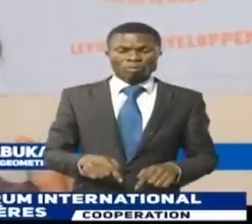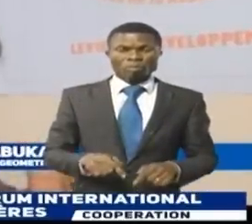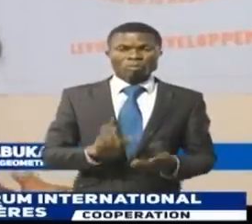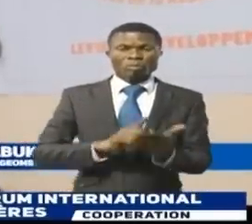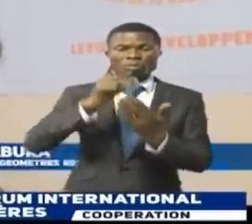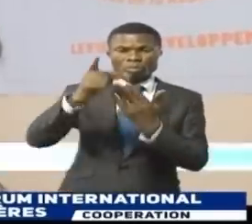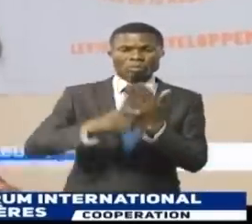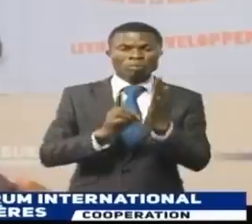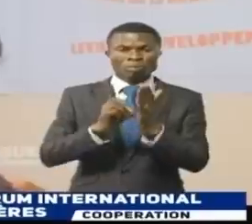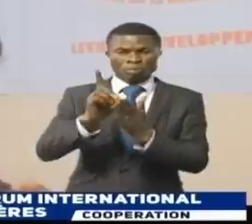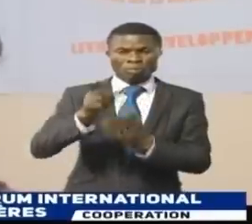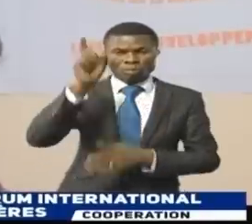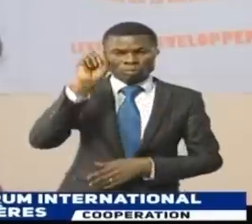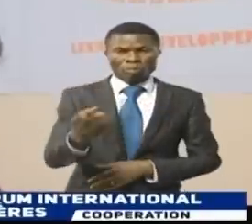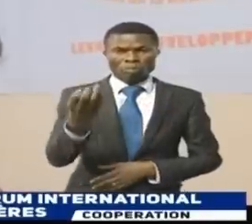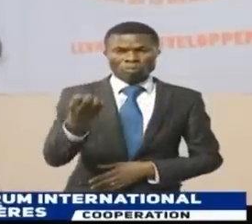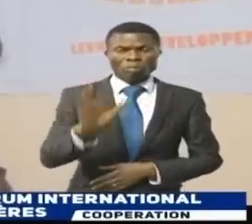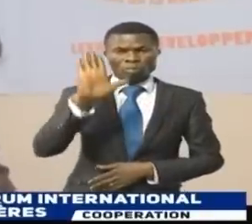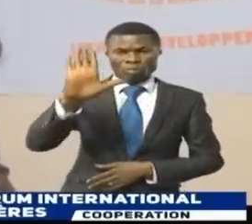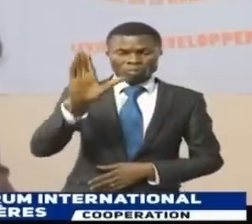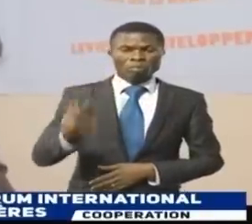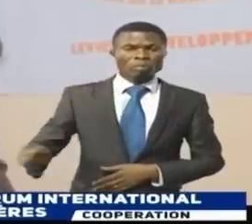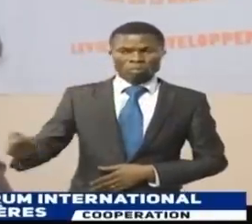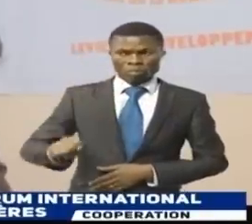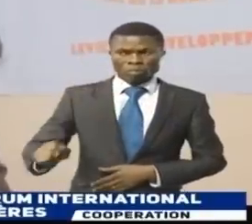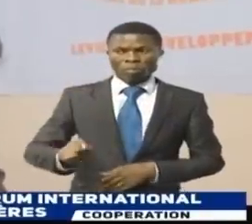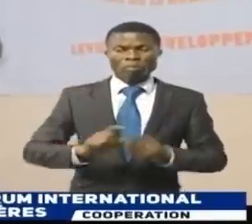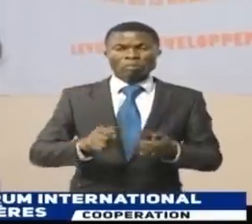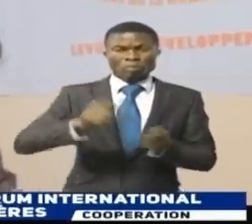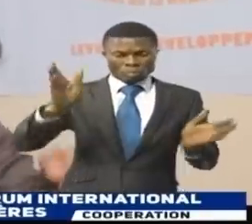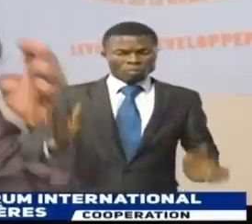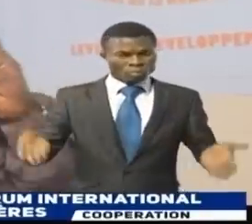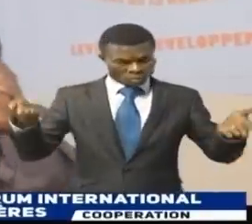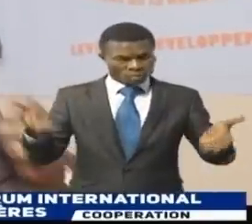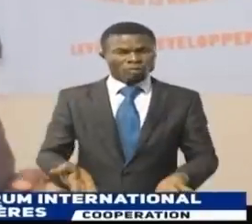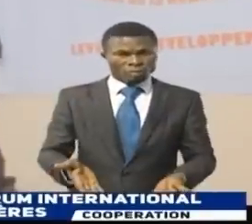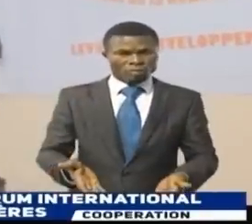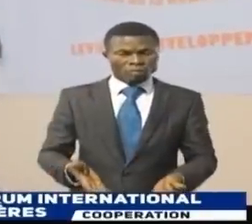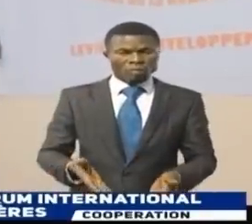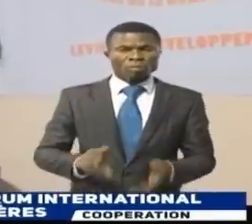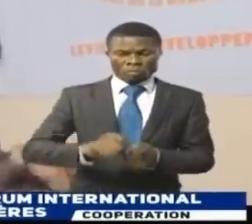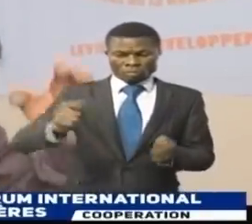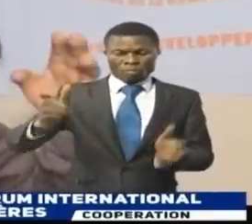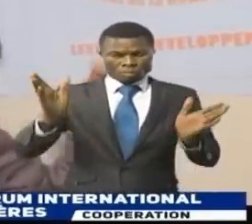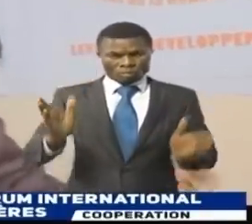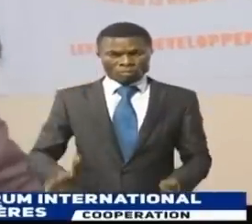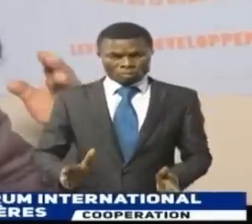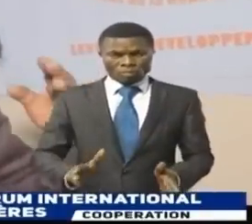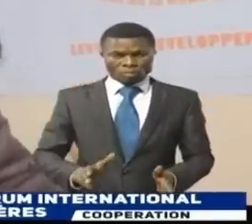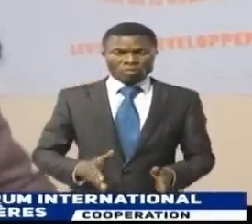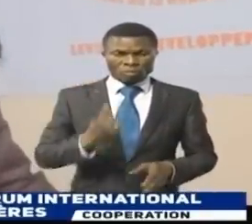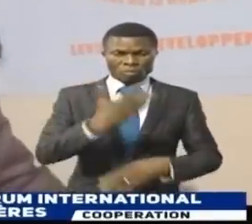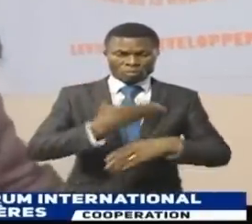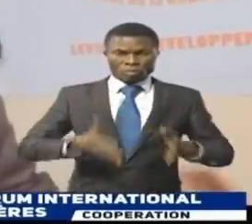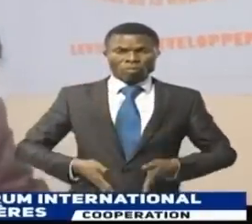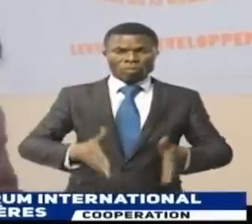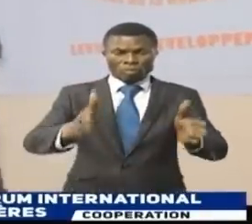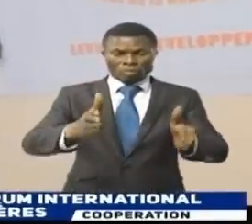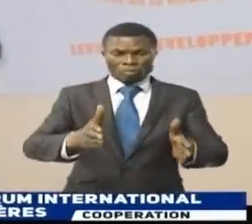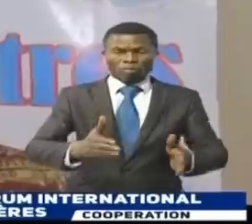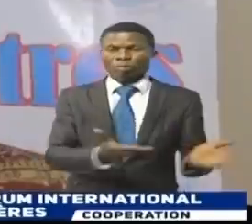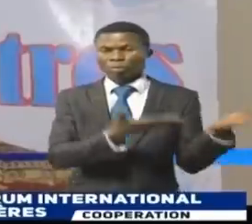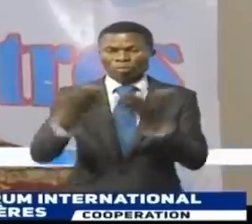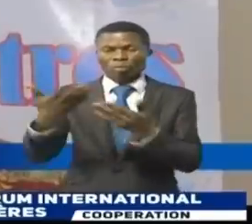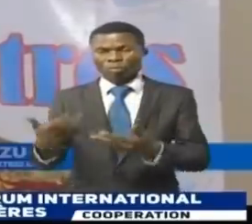de développement de 145 territoires. Mais les géomètres doivent être là parce que c'est les géomètres qui vont faire de route des dessertes